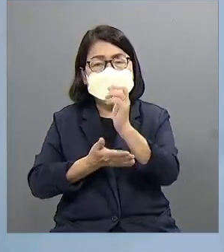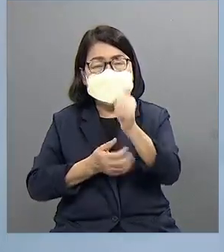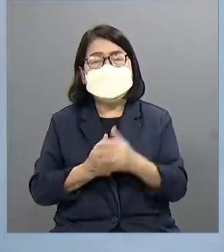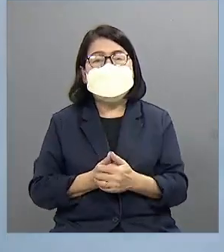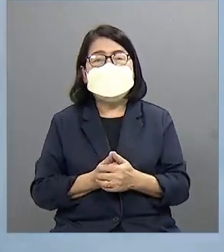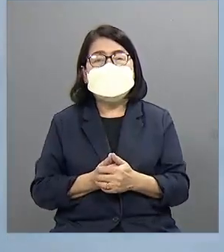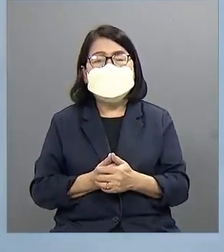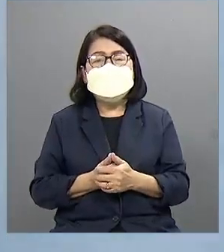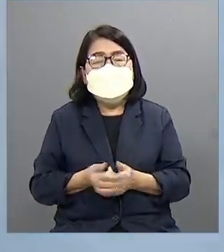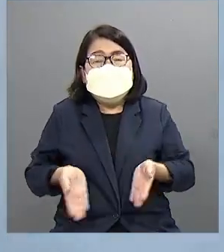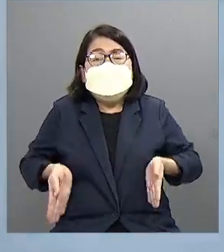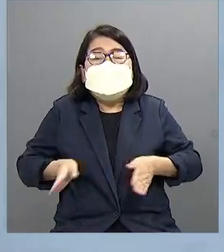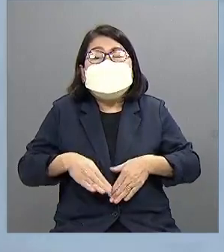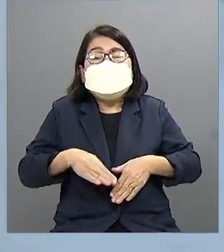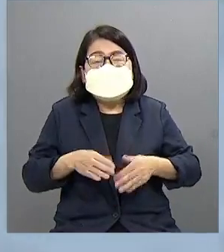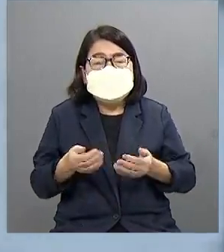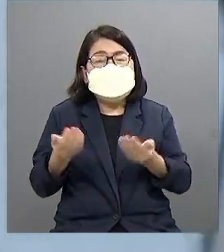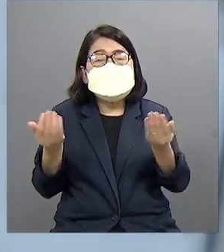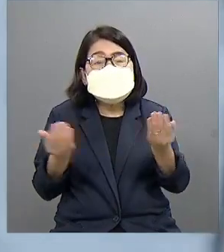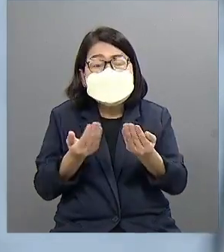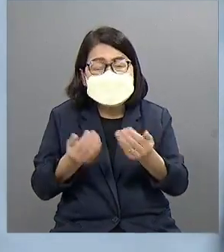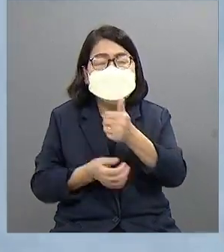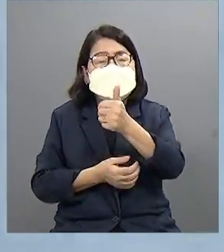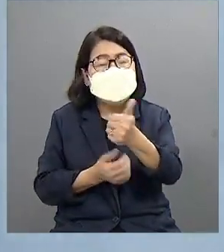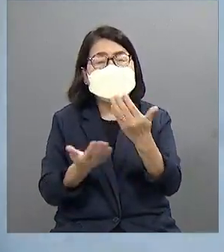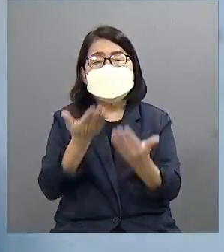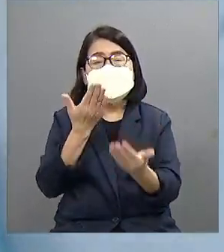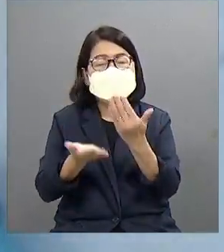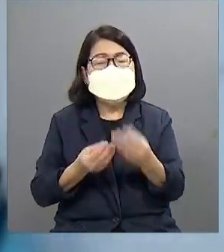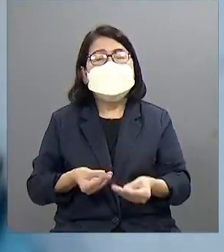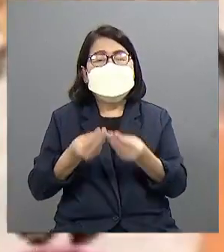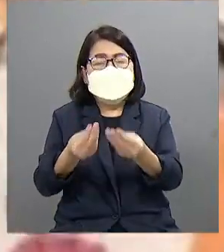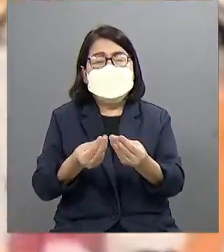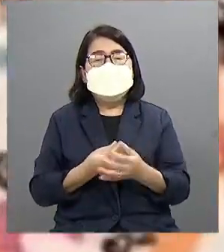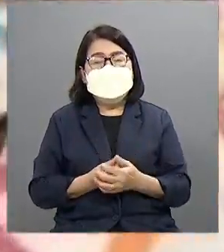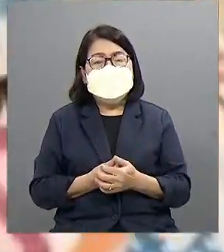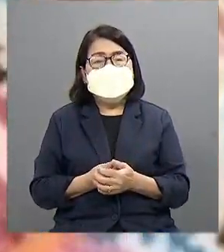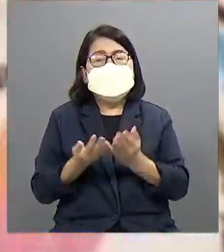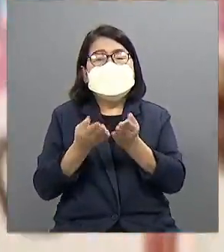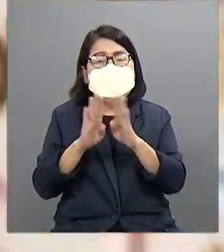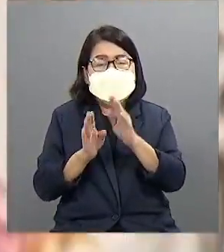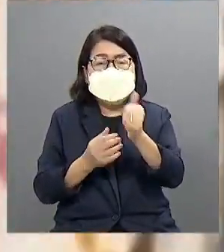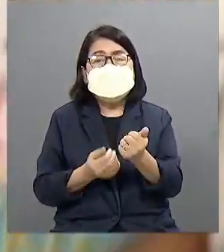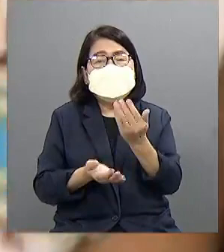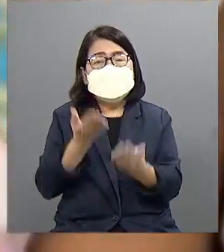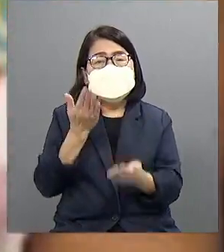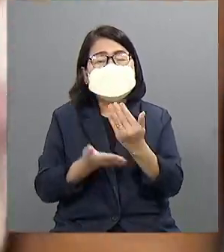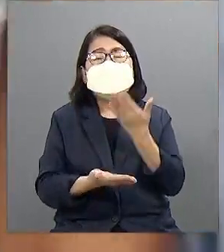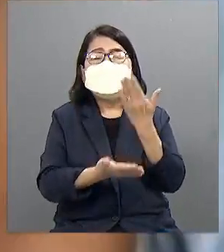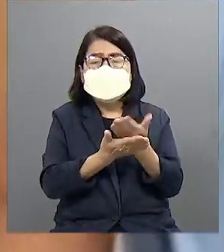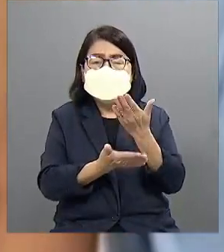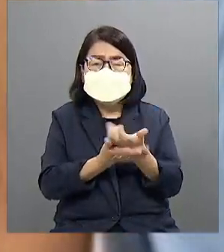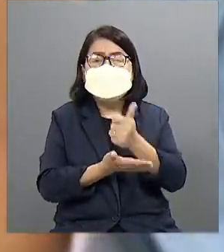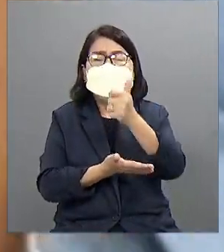ผ้าอ้อมสำเร็จรูปให้เด็กหรืออะไรก็แล้วแต่ที่พอจะช่วยเหลือน้องวัย6ขวบนี้ได้หรือจะเป็นปัจจัยนะคะช่วยซ่อมบ้านให้กับครอบ